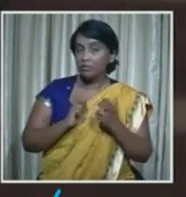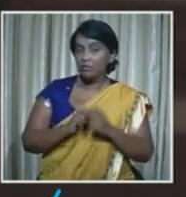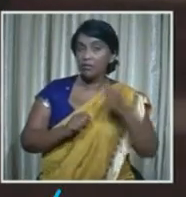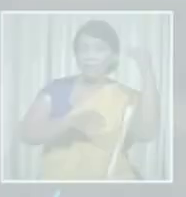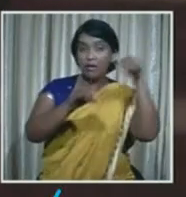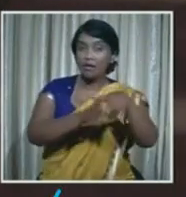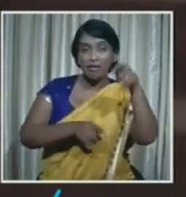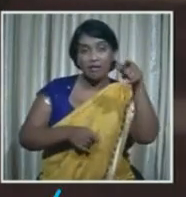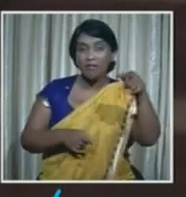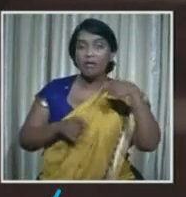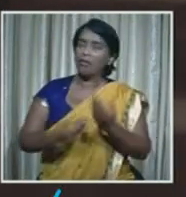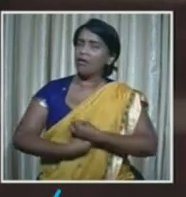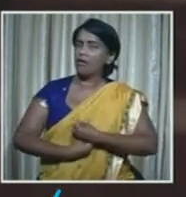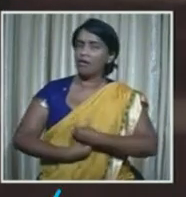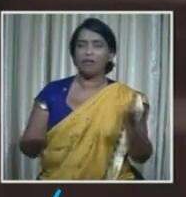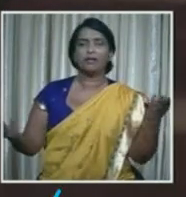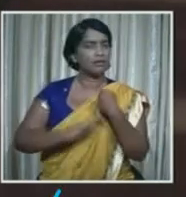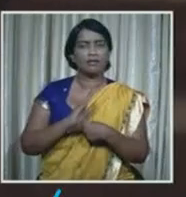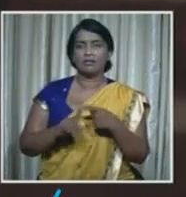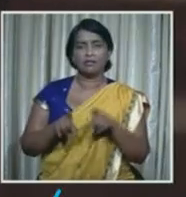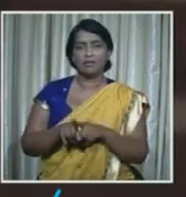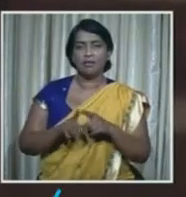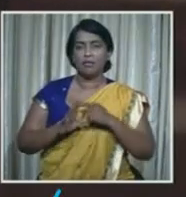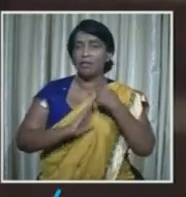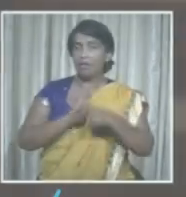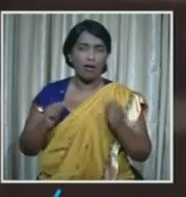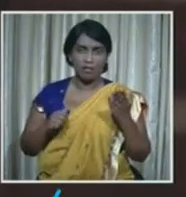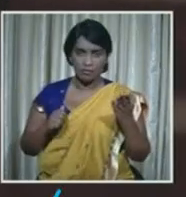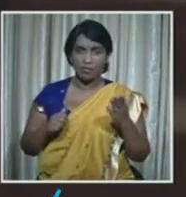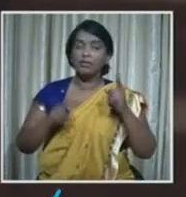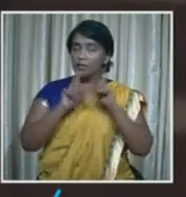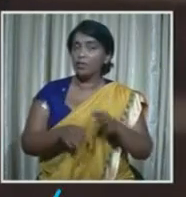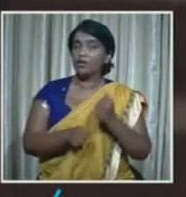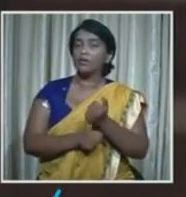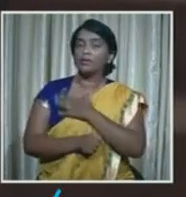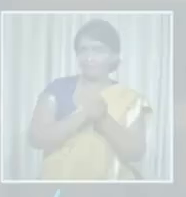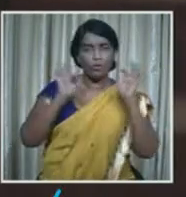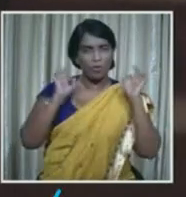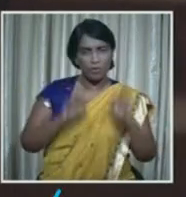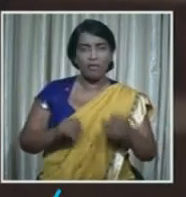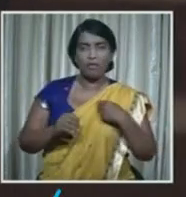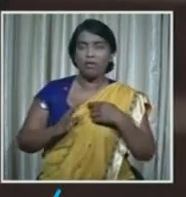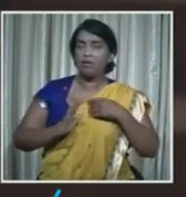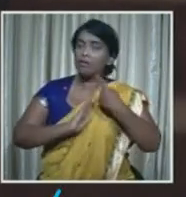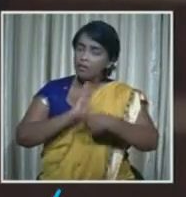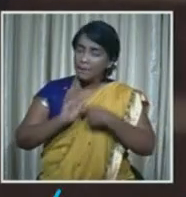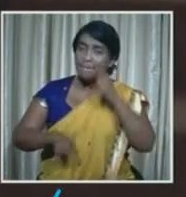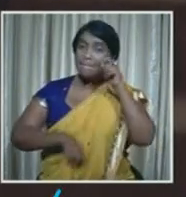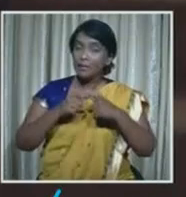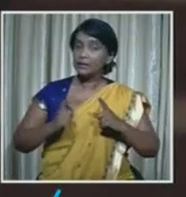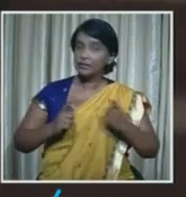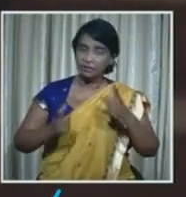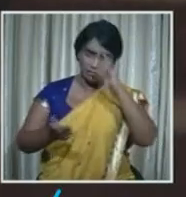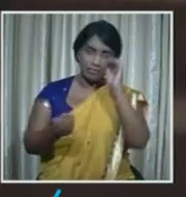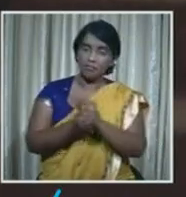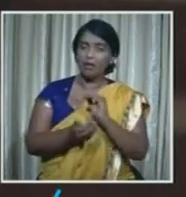කාලේ තිබ්බනම් මේ රට විනාශයි. මේ රට එහෙනම් මුළු මහ කනත්තක් වෙලා. කොටාවේ රාජපක්ෂ ජනාධිපතිතුමා මුළු සමස්ත රටේ ජනතාවගේ ජීවිත ආරක්ෂක